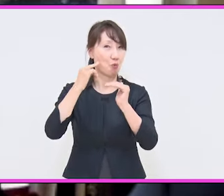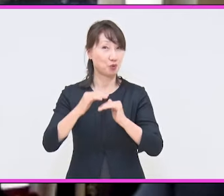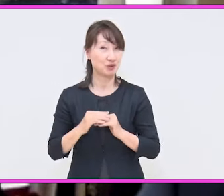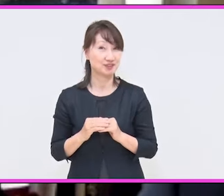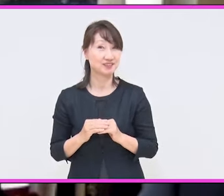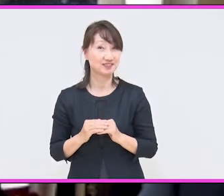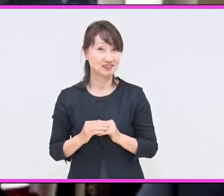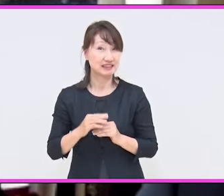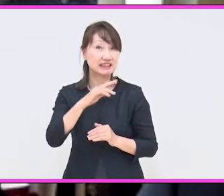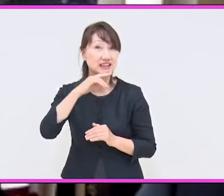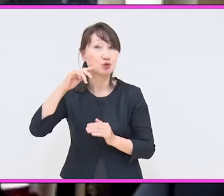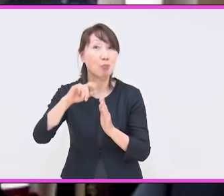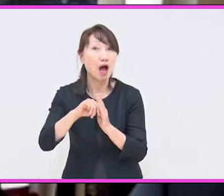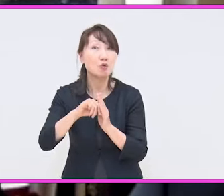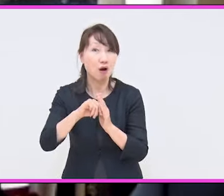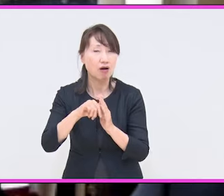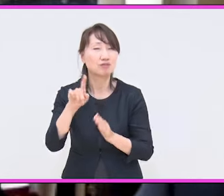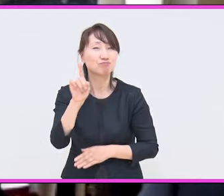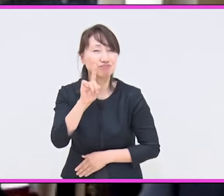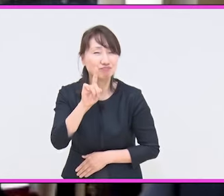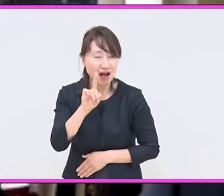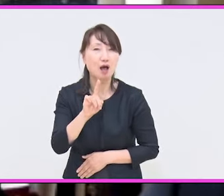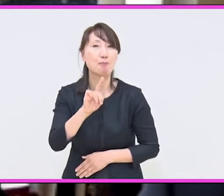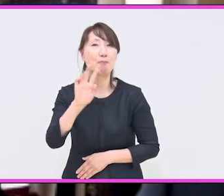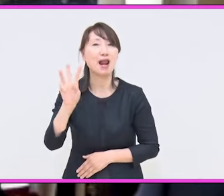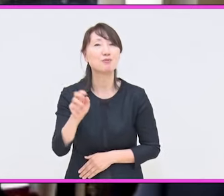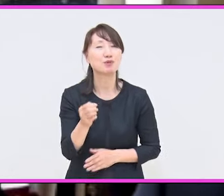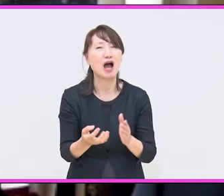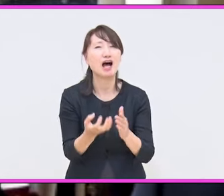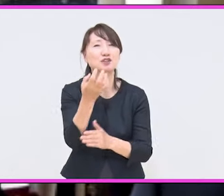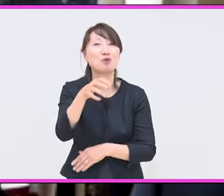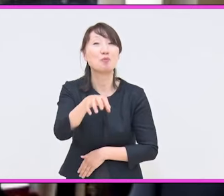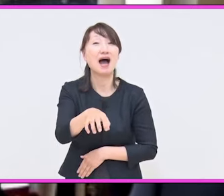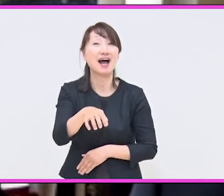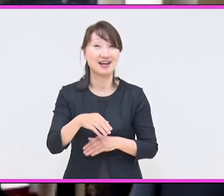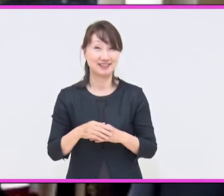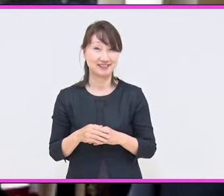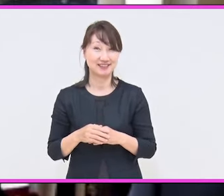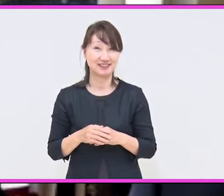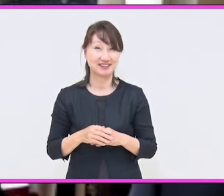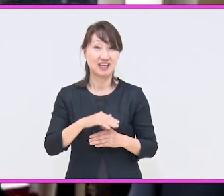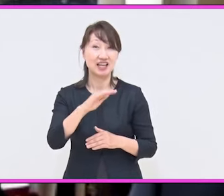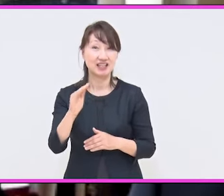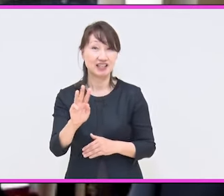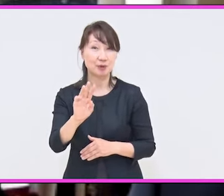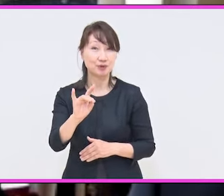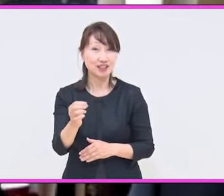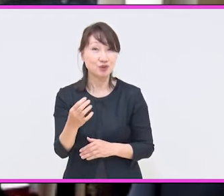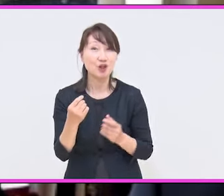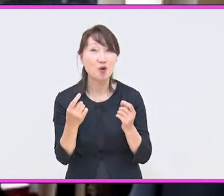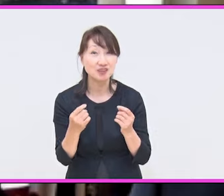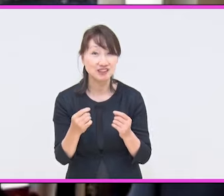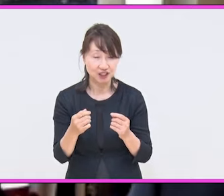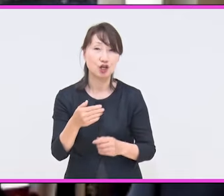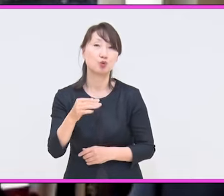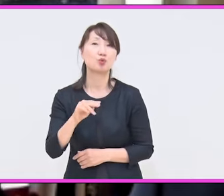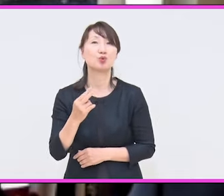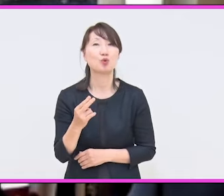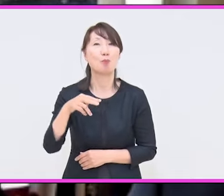Games because the UK was the birthplace of the Paralympics, as Kaz was talking about through the work of Ludwig